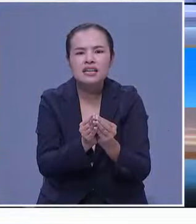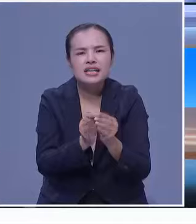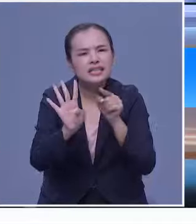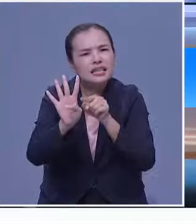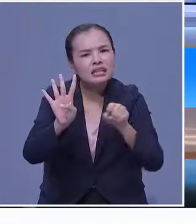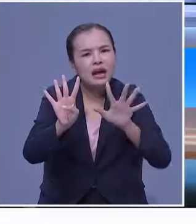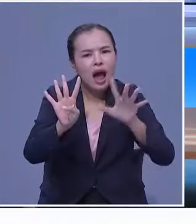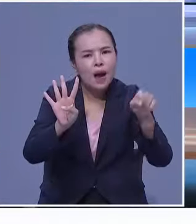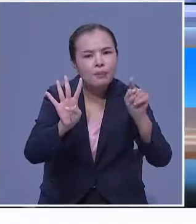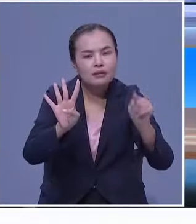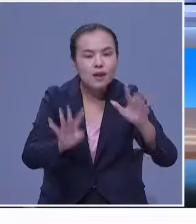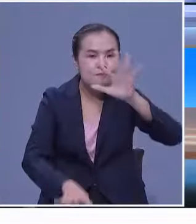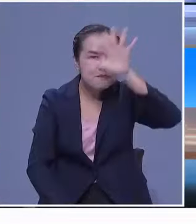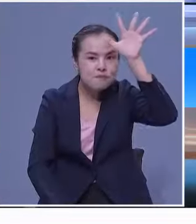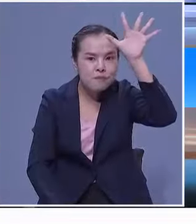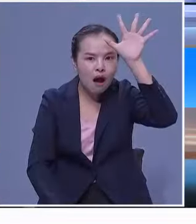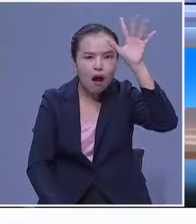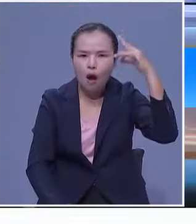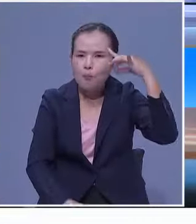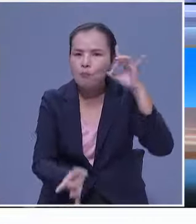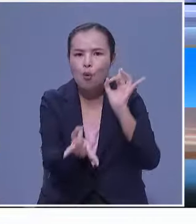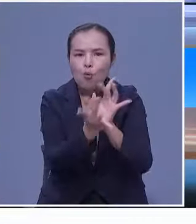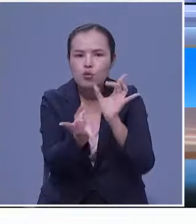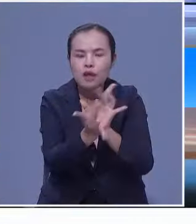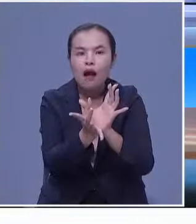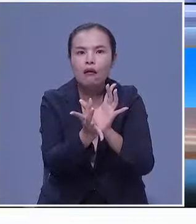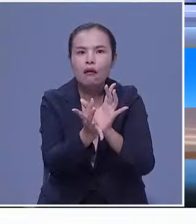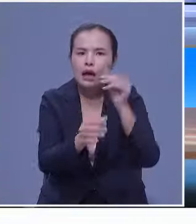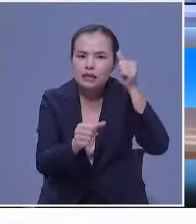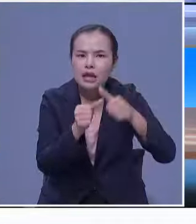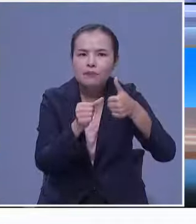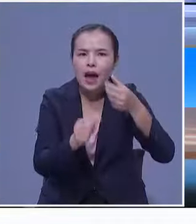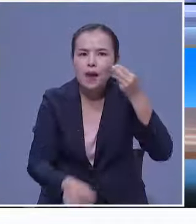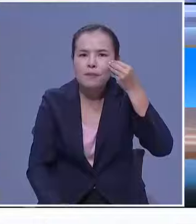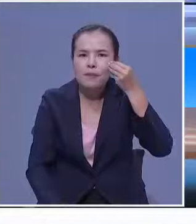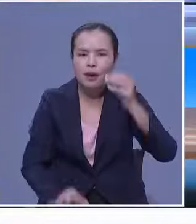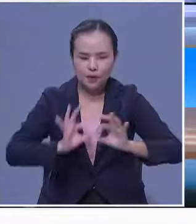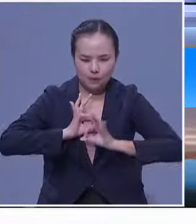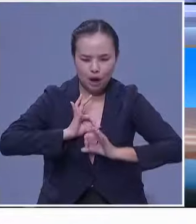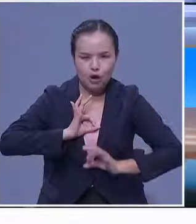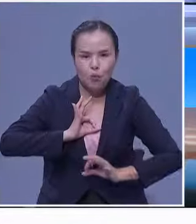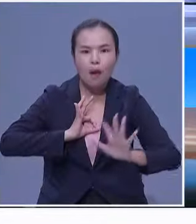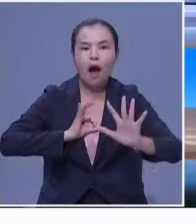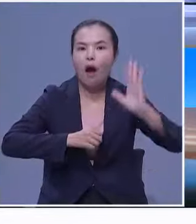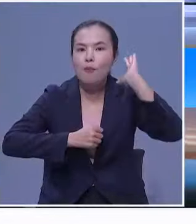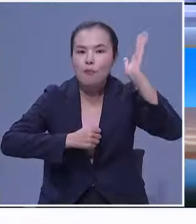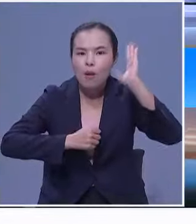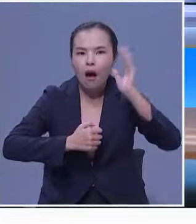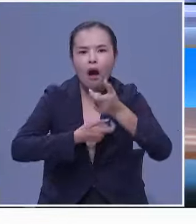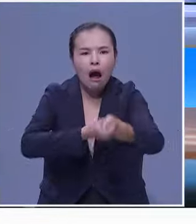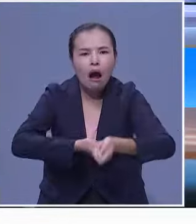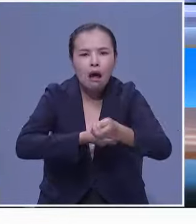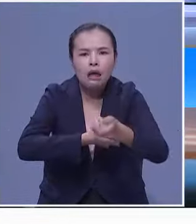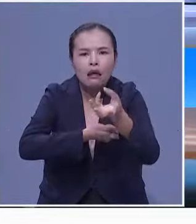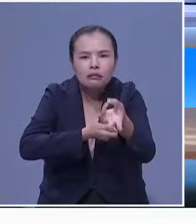ะจากค ุ ณธนาธรคนไม่รู้จักเลยบางคนไม่รู้จักจำได้พิธากระดุม5เม็ดก ับ การอภิปรายเรื่องของการเกษตรแค่นั้นเอง